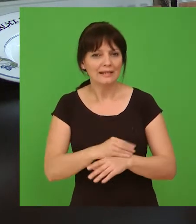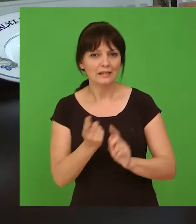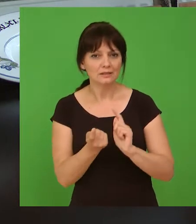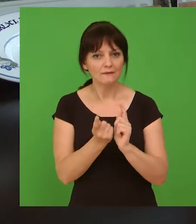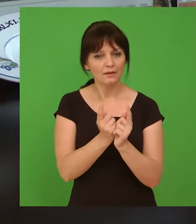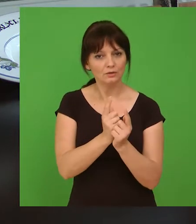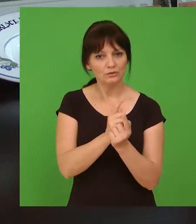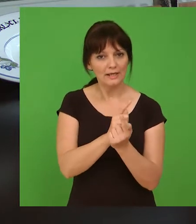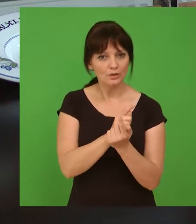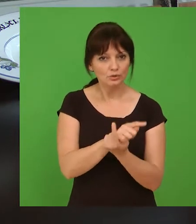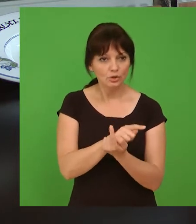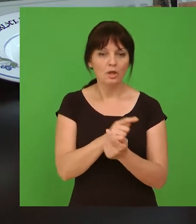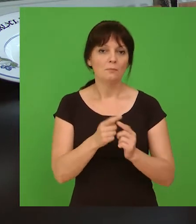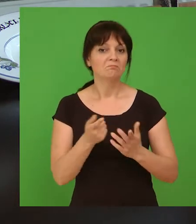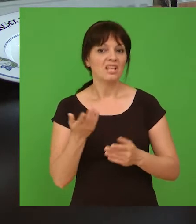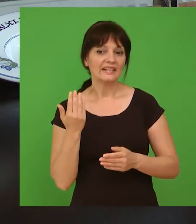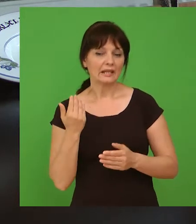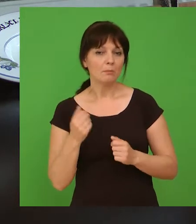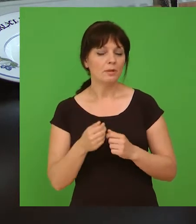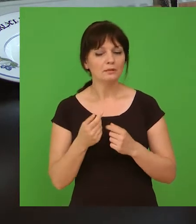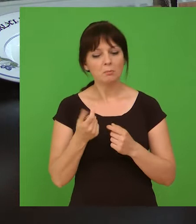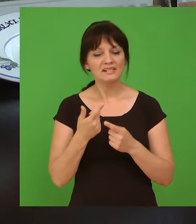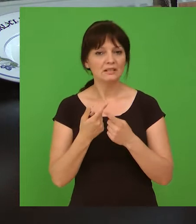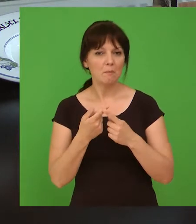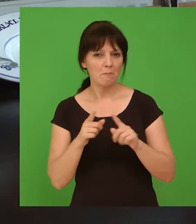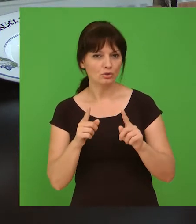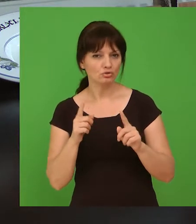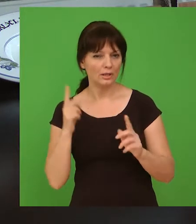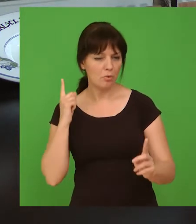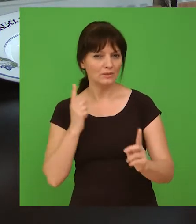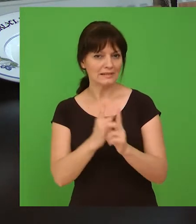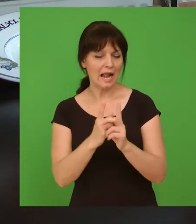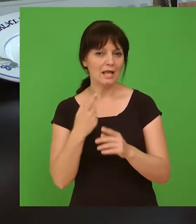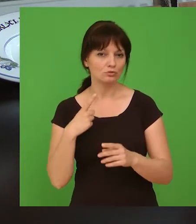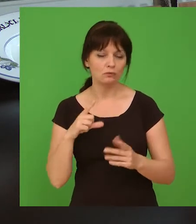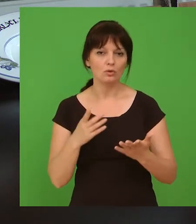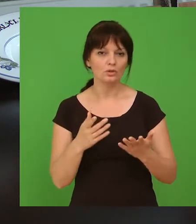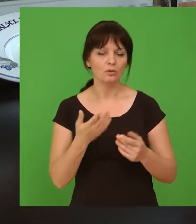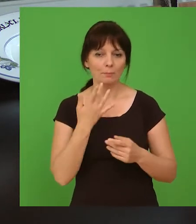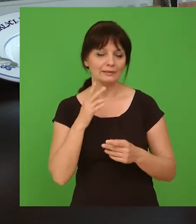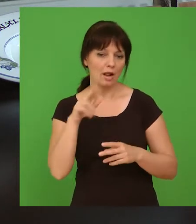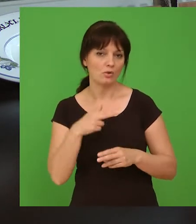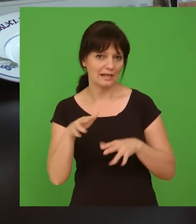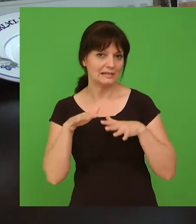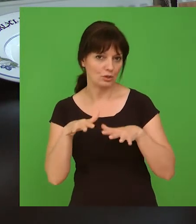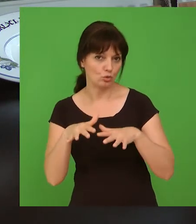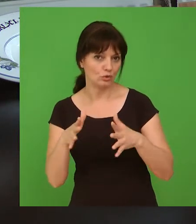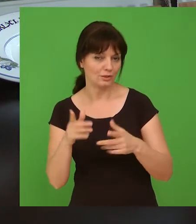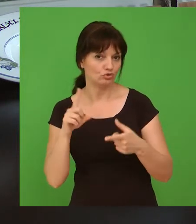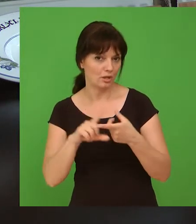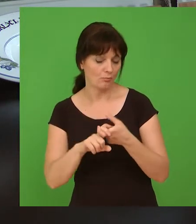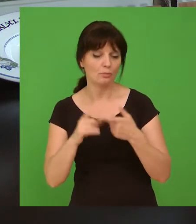érzékelhető. Míg korábban másféleképpen álltak hozzá a dolgokhoz, lásd például a keresztény üldözés, ezen